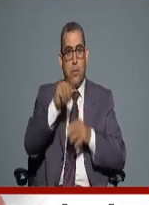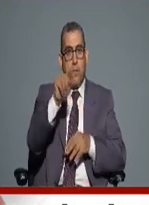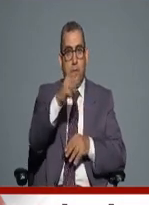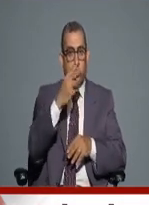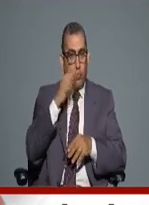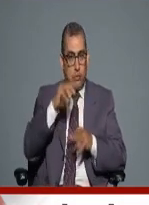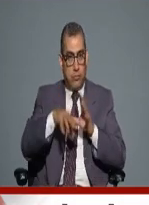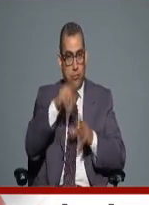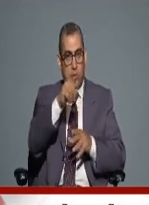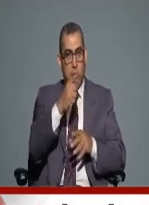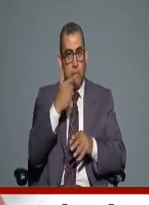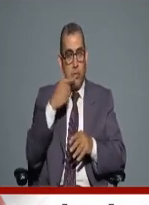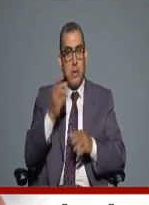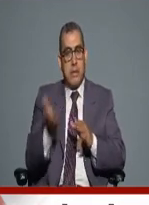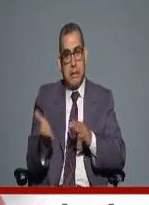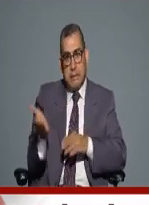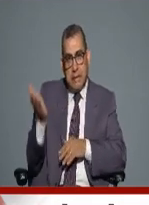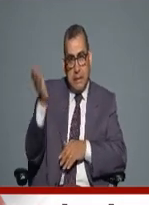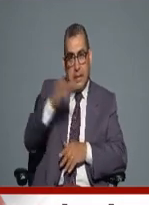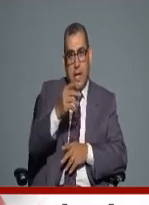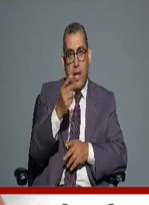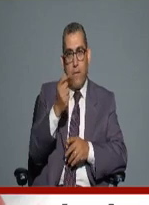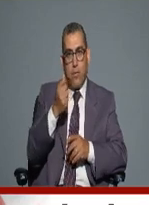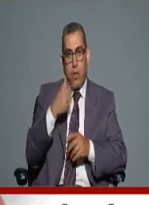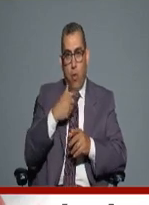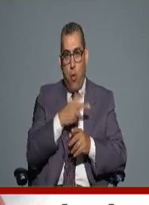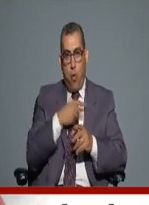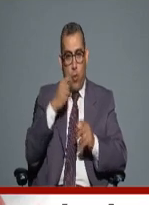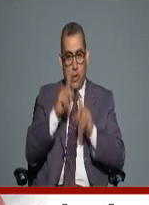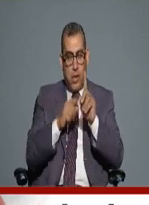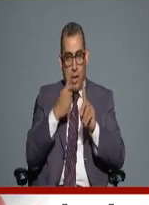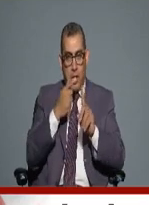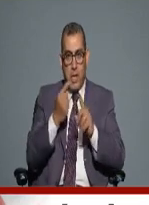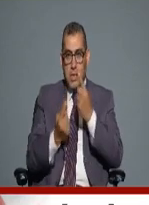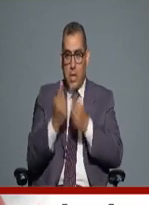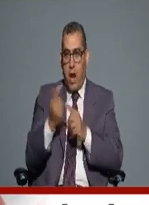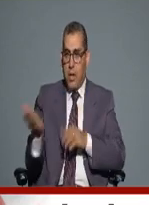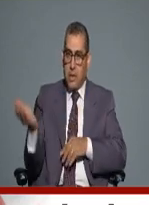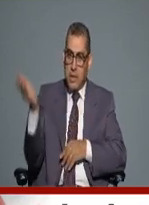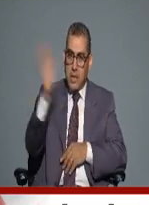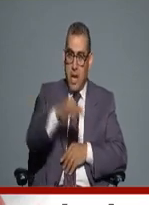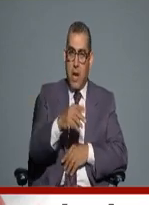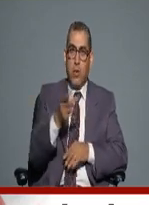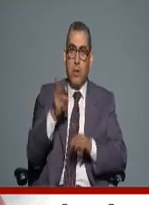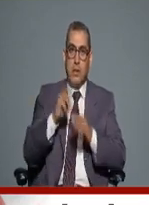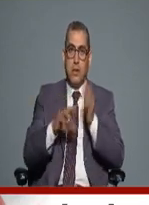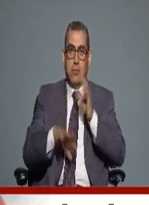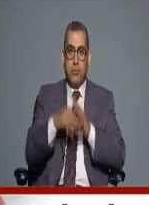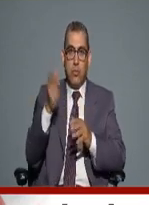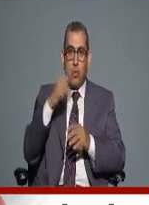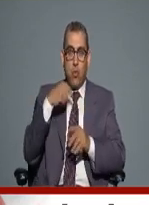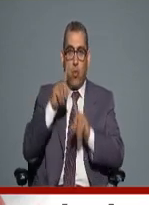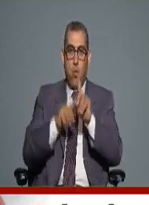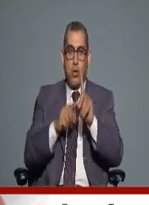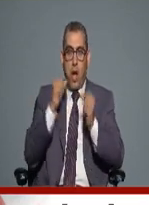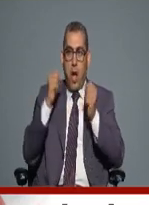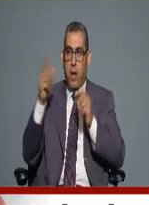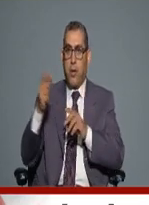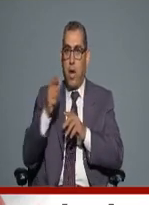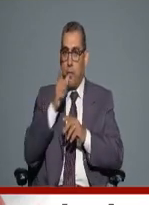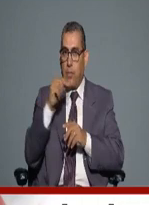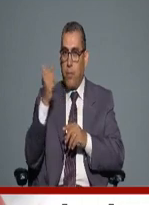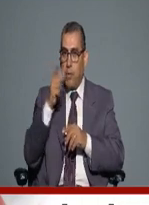هتشوفوها يمكن نضيف عليها المبالغ اللي صرفتها وزارة الزراعة، ونضيف عليها مبالغ يمكن، ومعالي وزير الكهرباء اتكلم